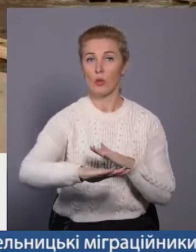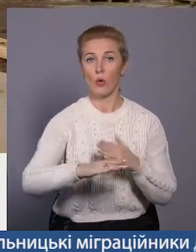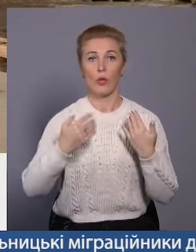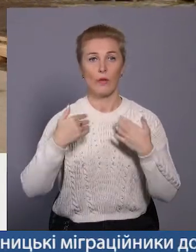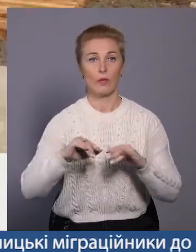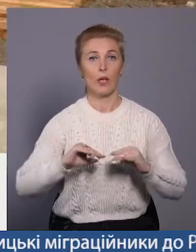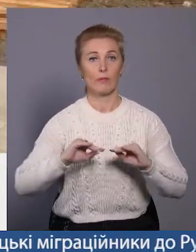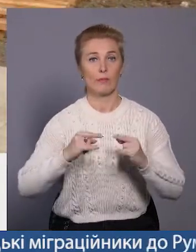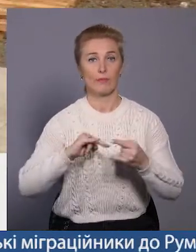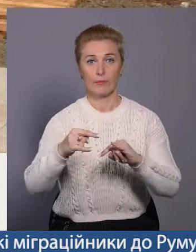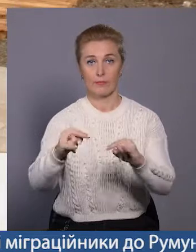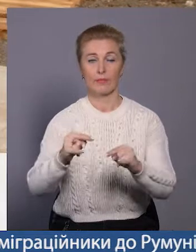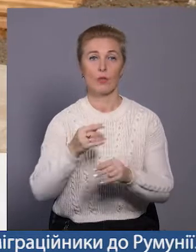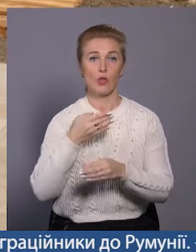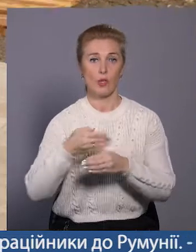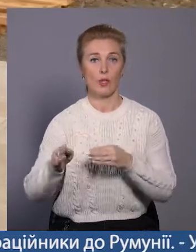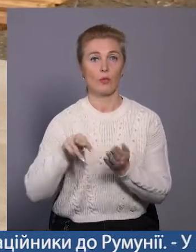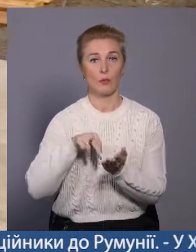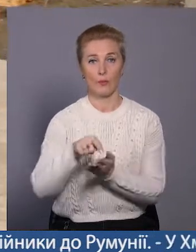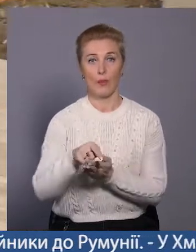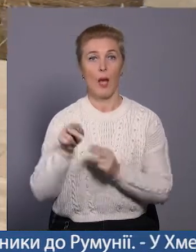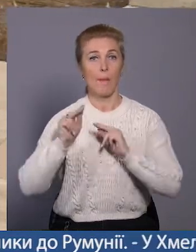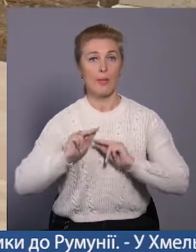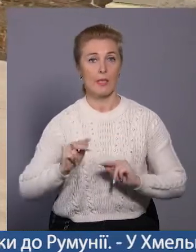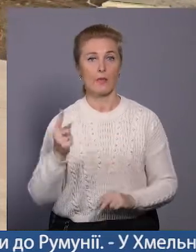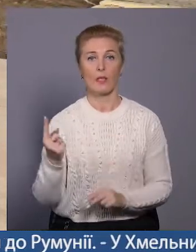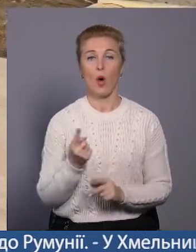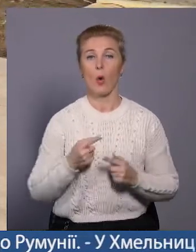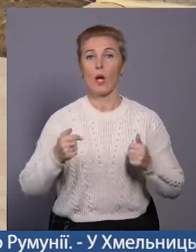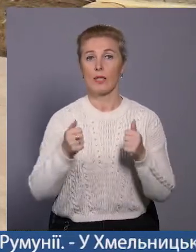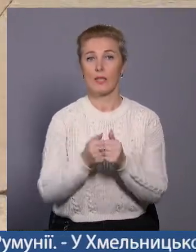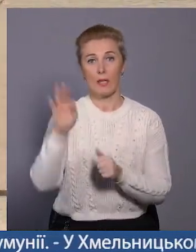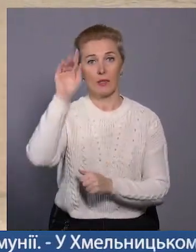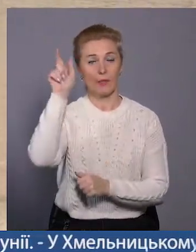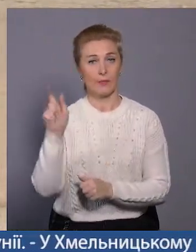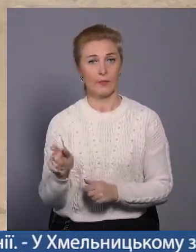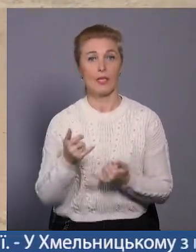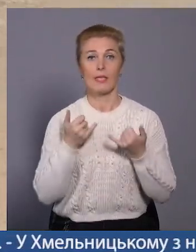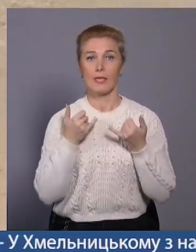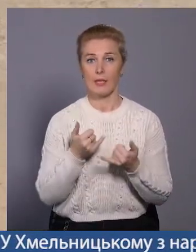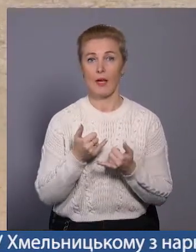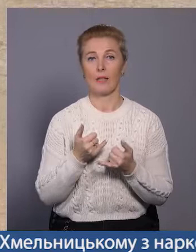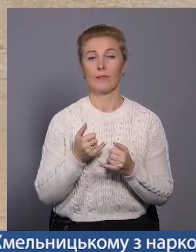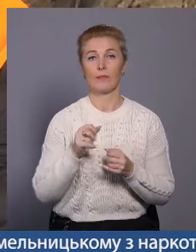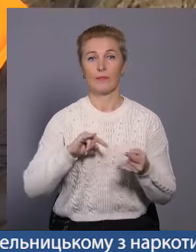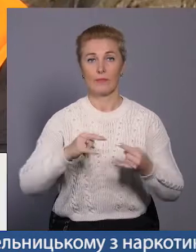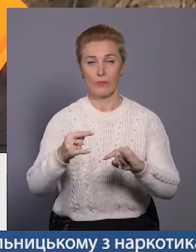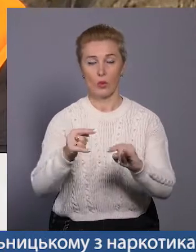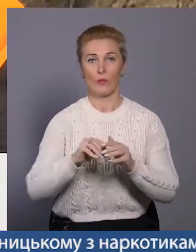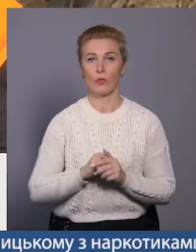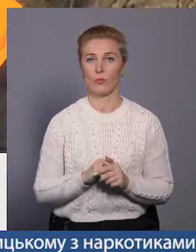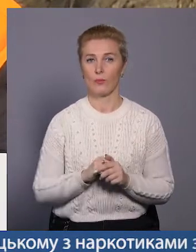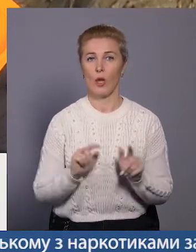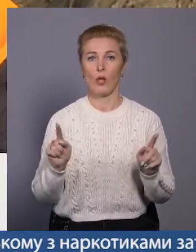проклали частину центральної пішохідної доріжки. Працівник підрядної організації Володимир Депутат зараз ущільнює бруківку. Щоб воно